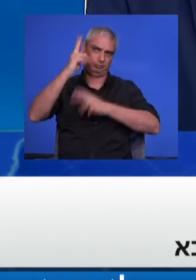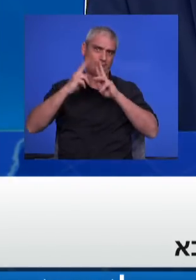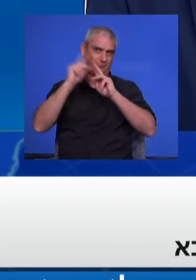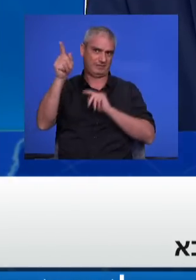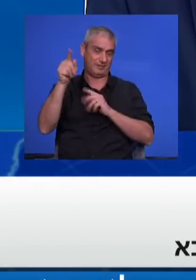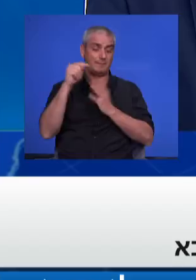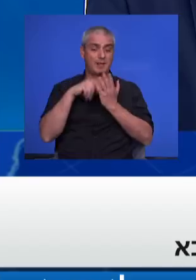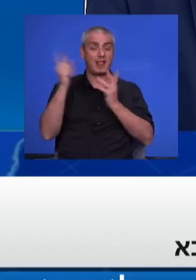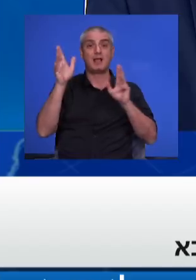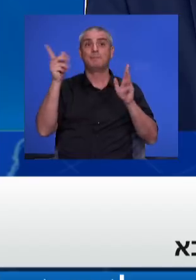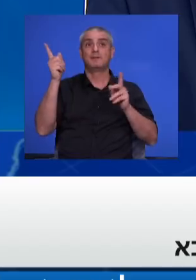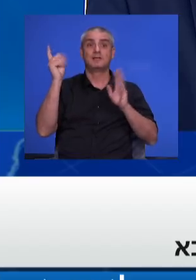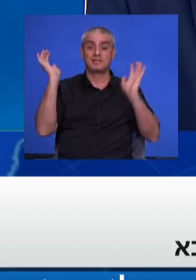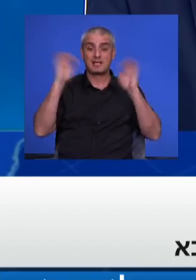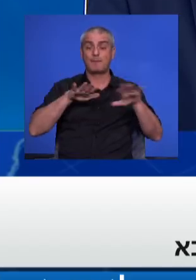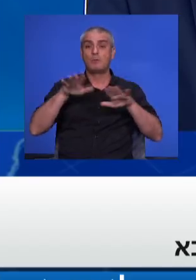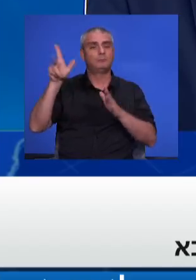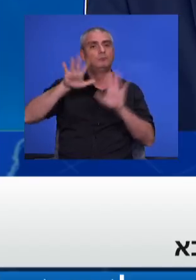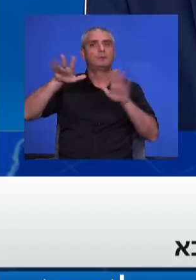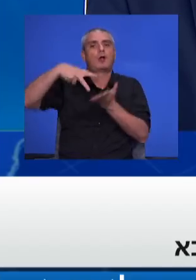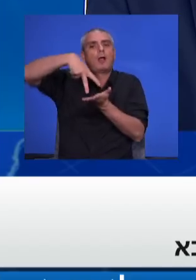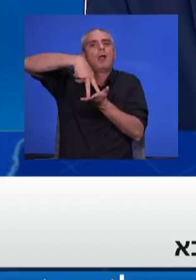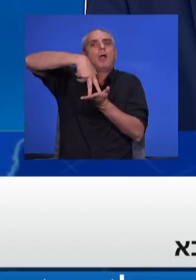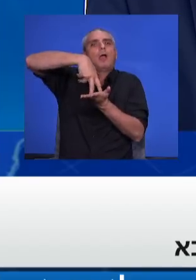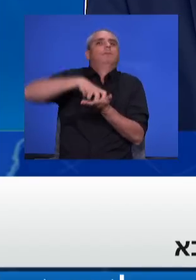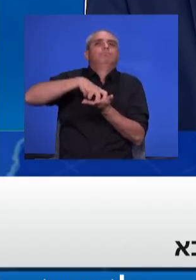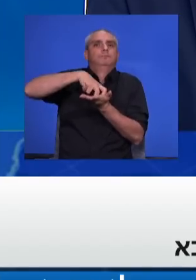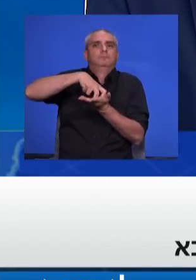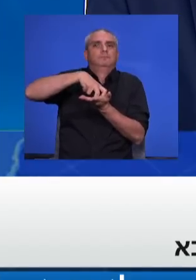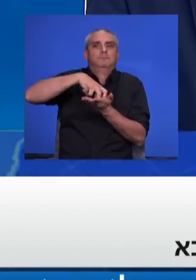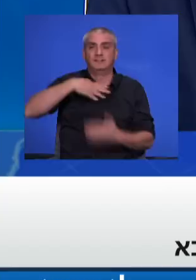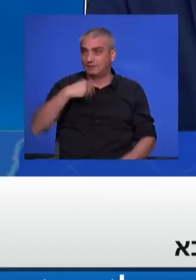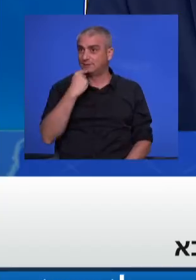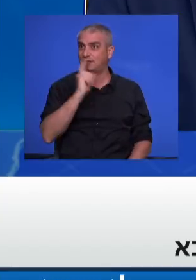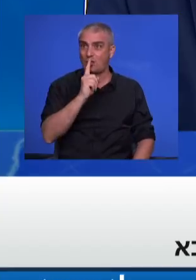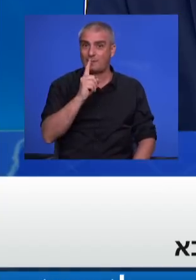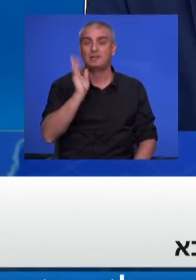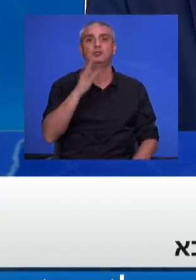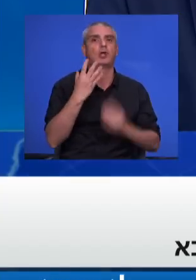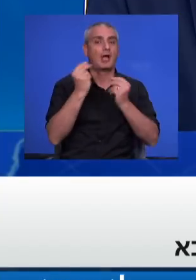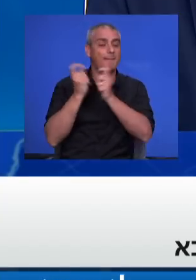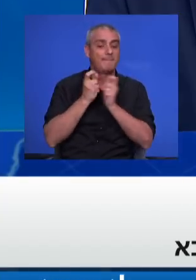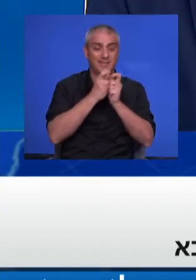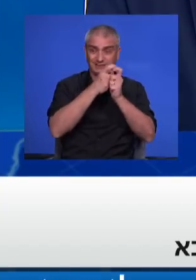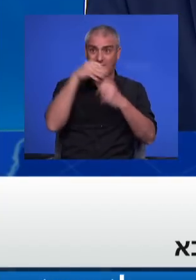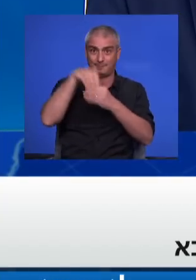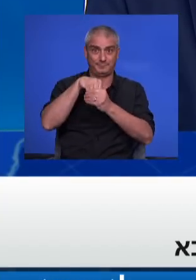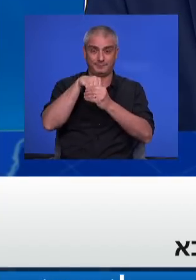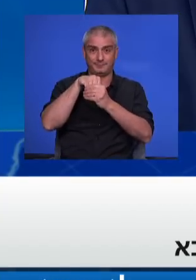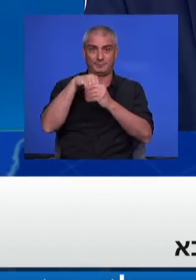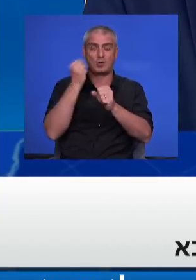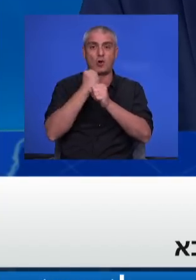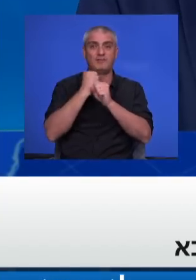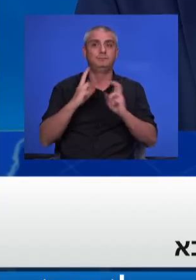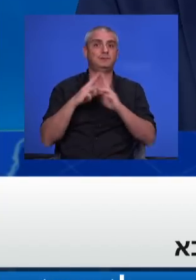יביאו את הממשלה, יורידו אותה לברכיים. ובנוסף רציתי לומר, שיש המון מגזרים בקרב העובדים